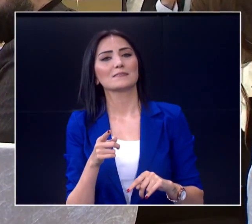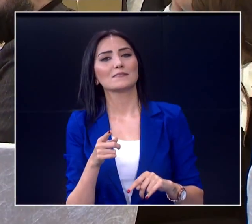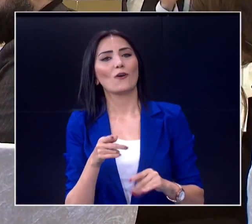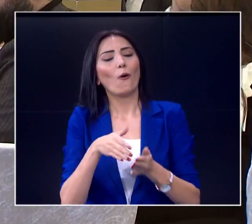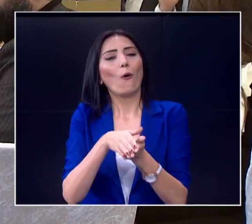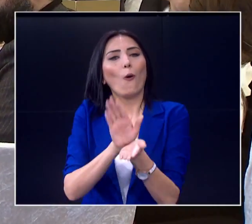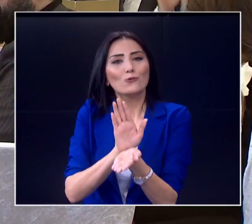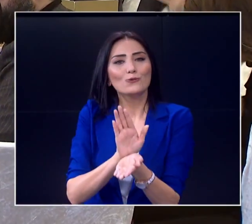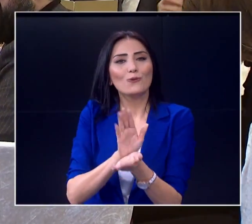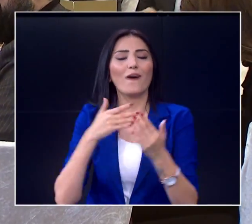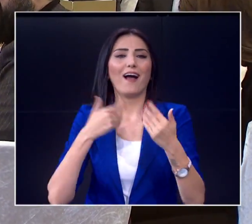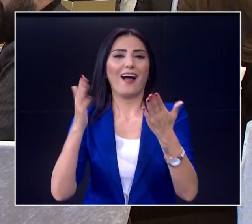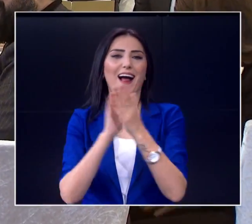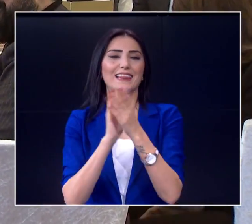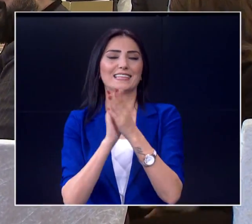ödülü alkış.